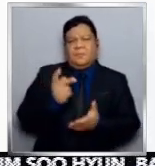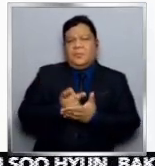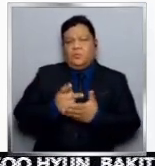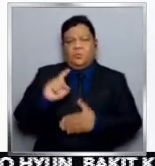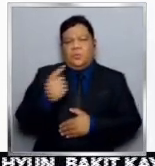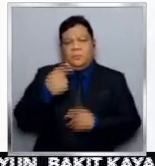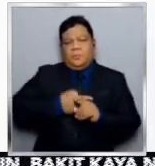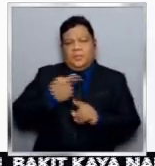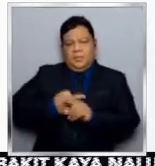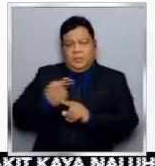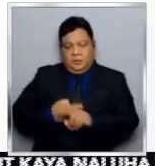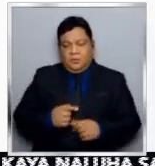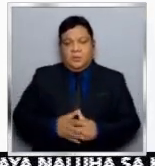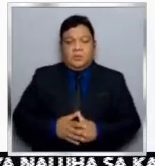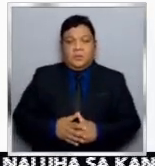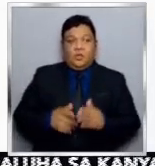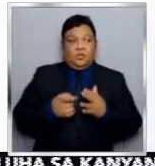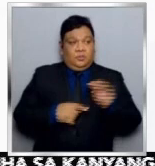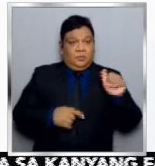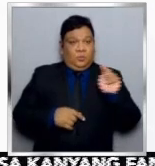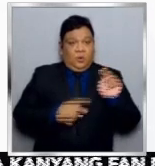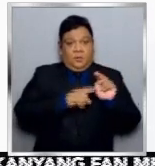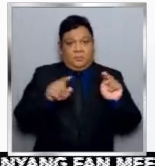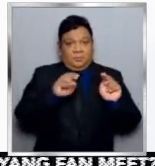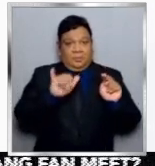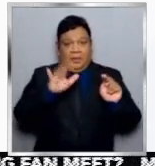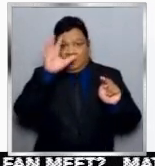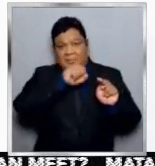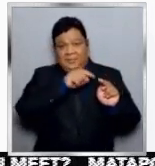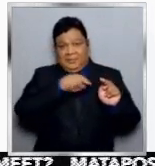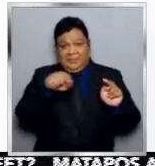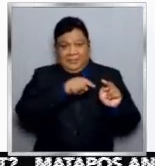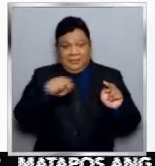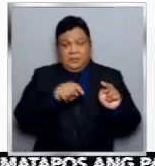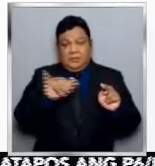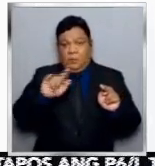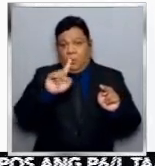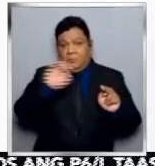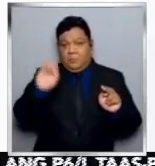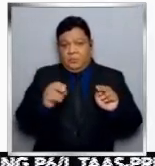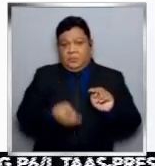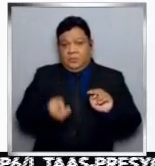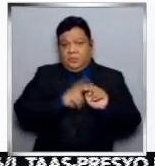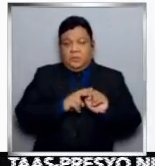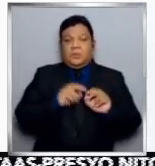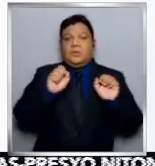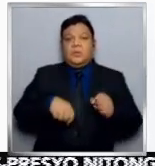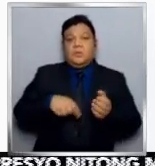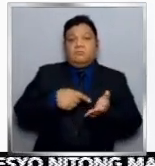Yung starting January up to May, ito yung 1% adjustment niya nito can be paid up